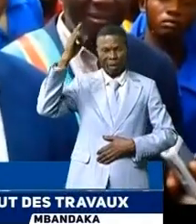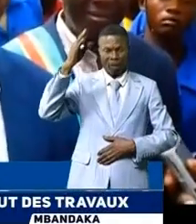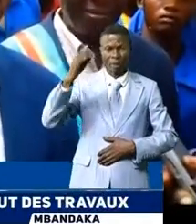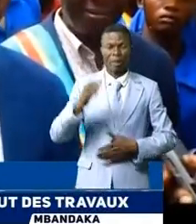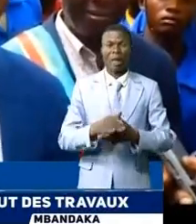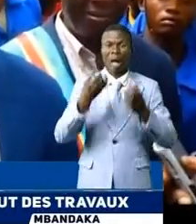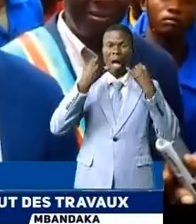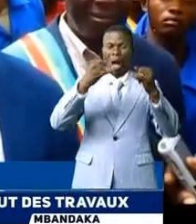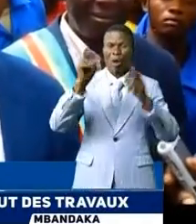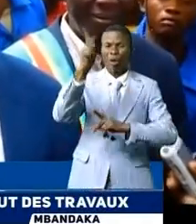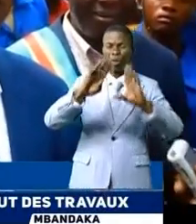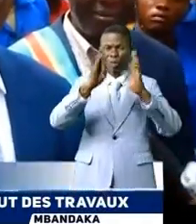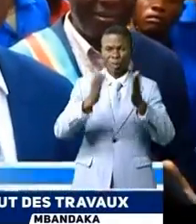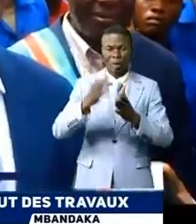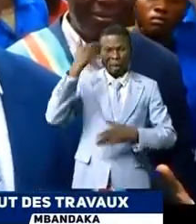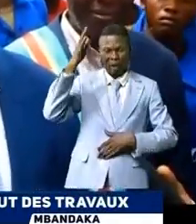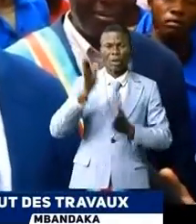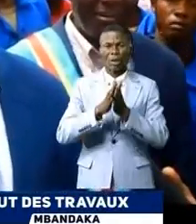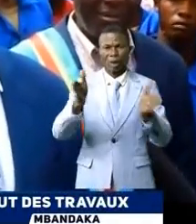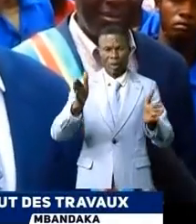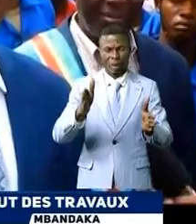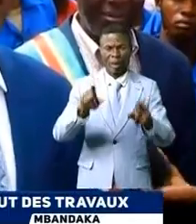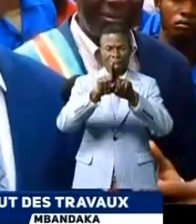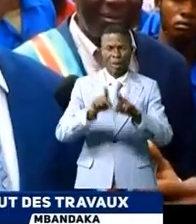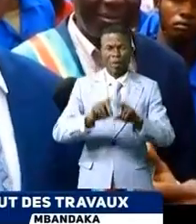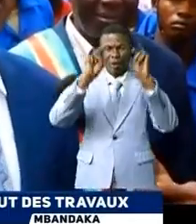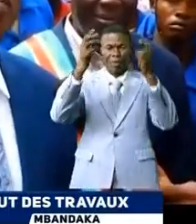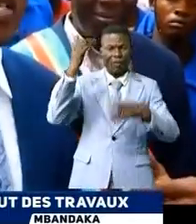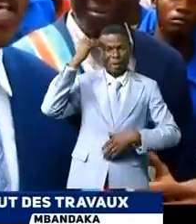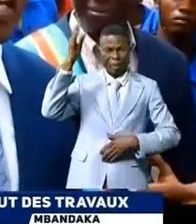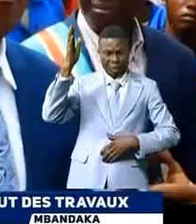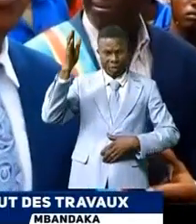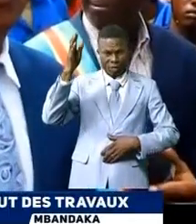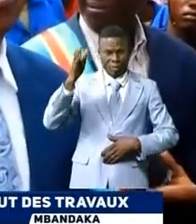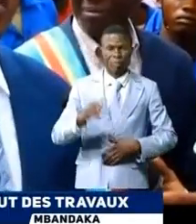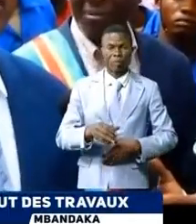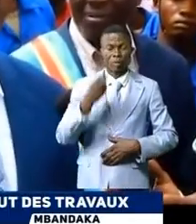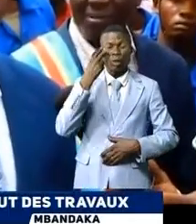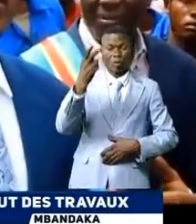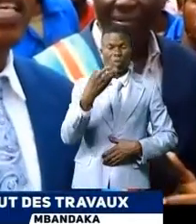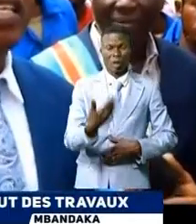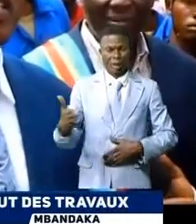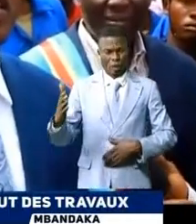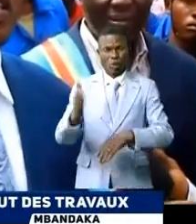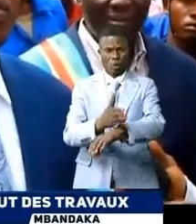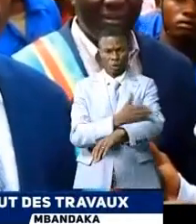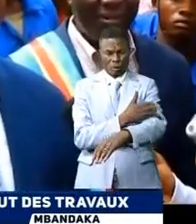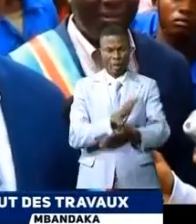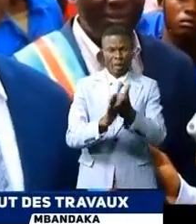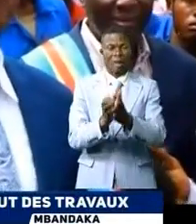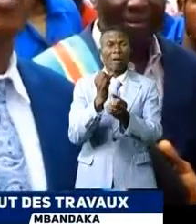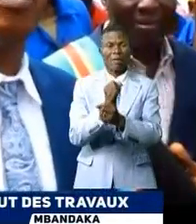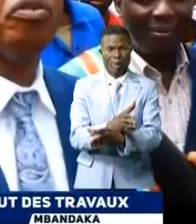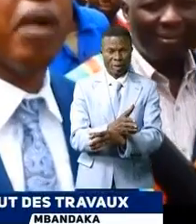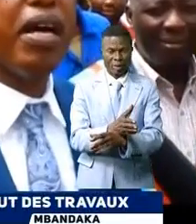Je m'adresse à la population de l'Équateur dans l'ensemble et celle de Mbandaka. Eux-mêmes voient comment les choses se concrétisent.